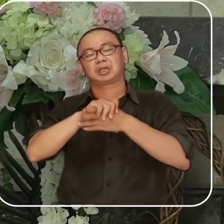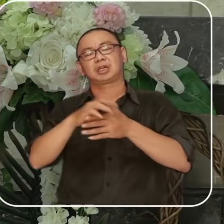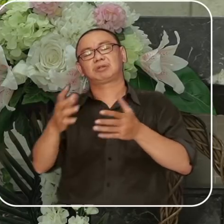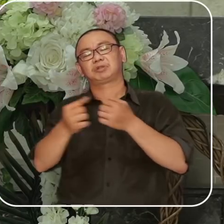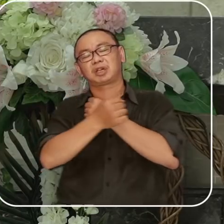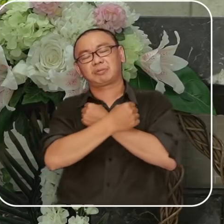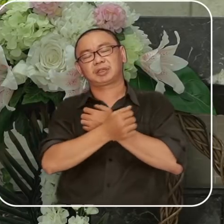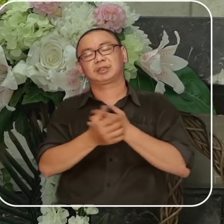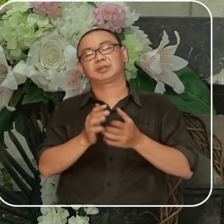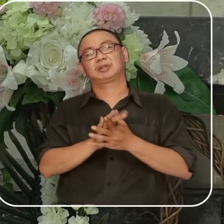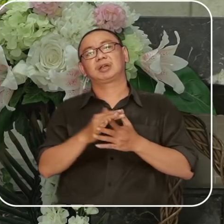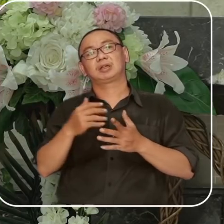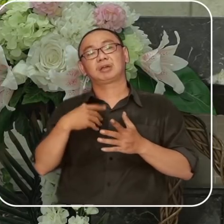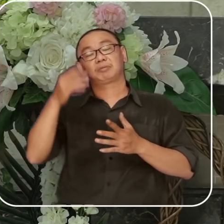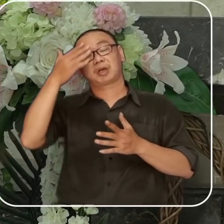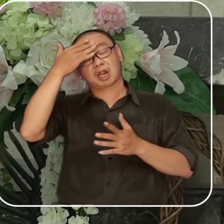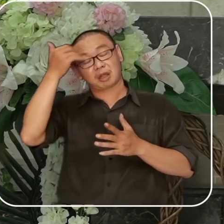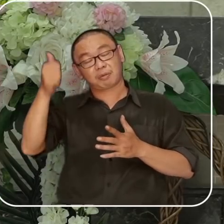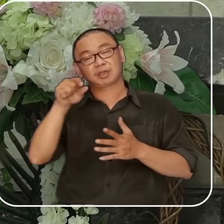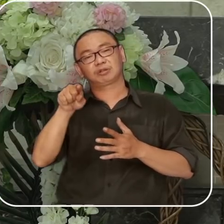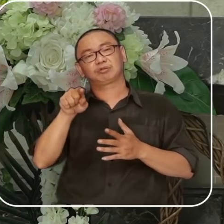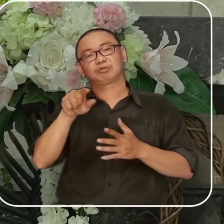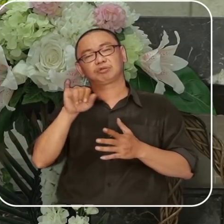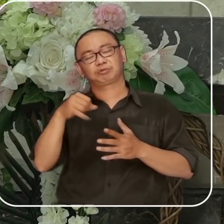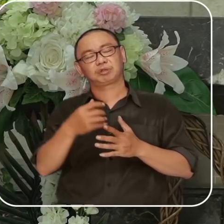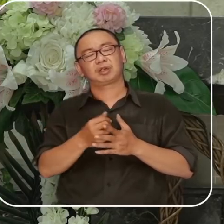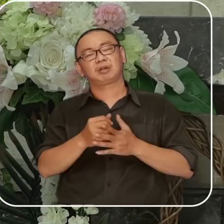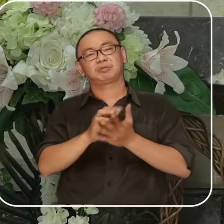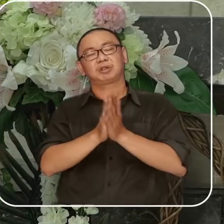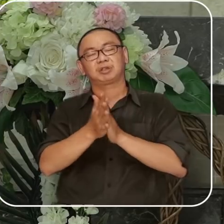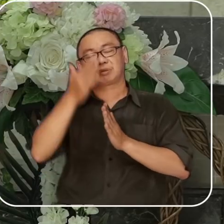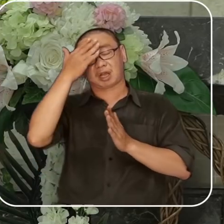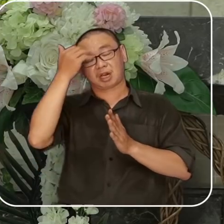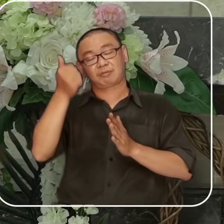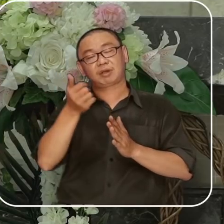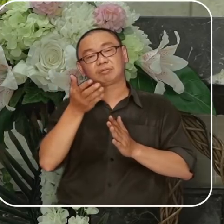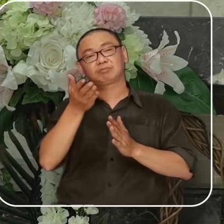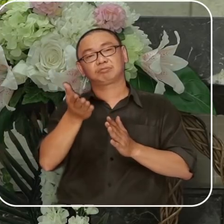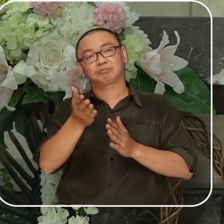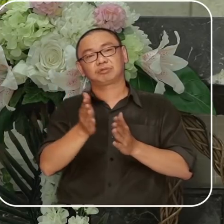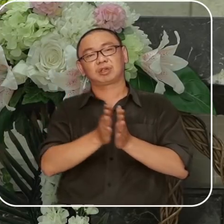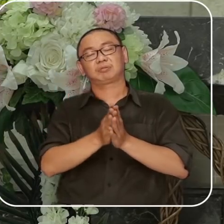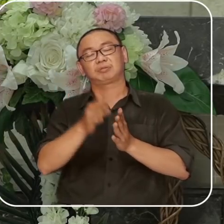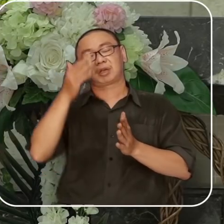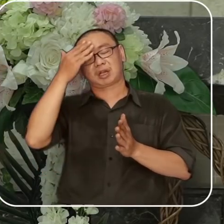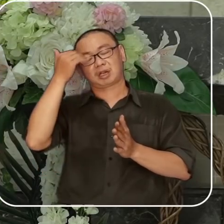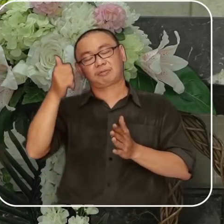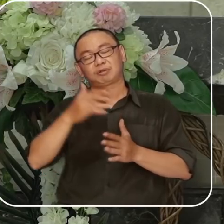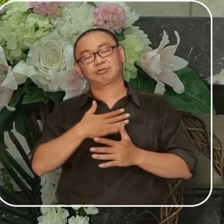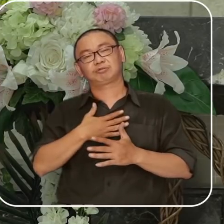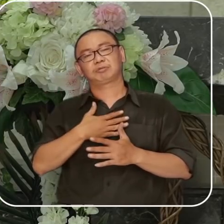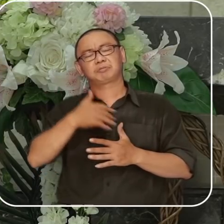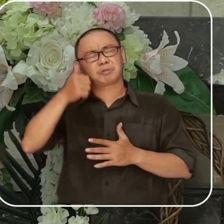menyelamatkannya? Adakah pengalaman itu juga menjadi pengalamanmu dan pengalamanku, sehingga